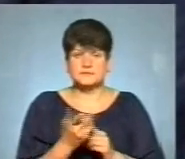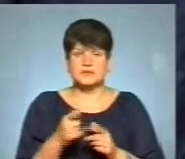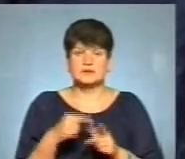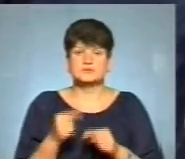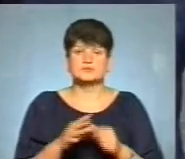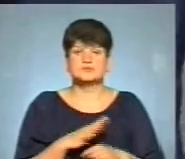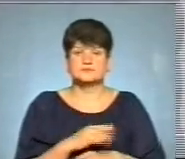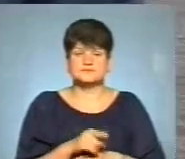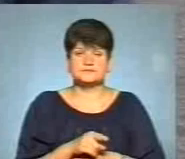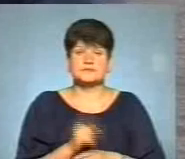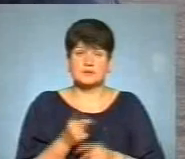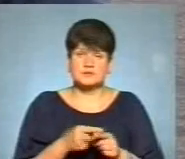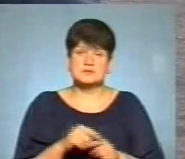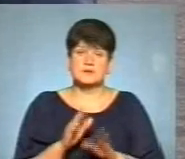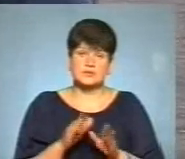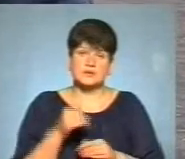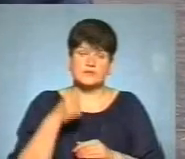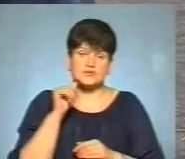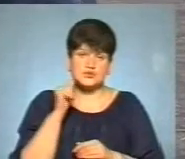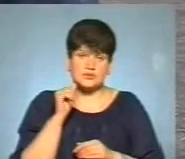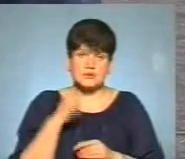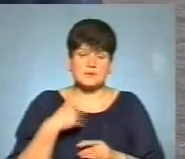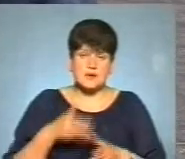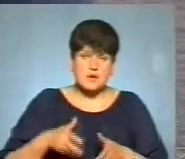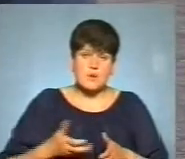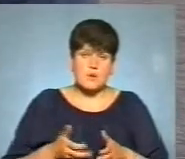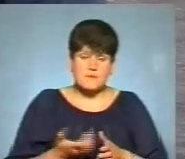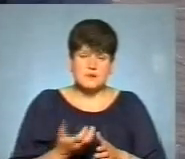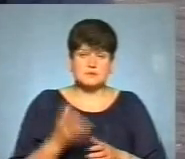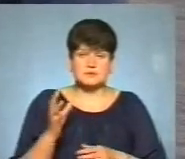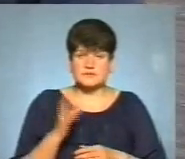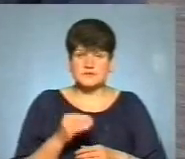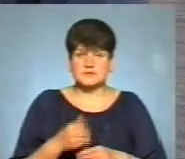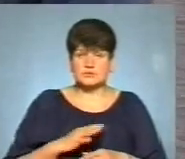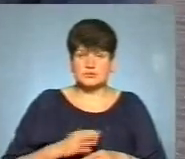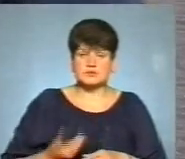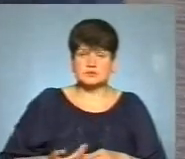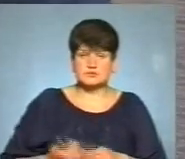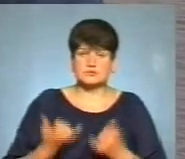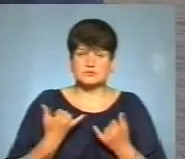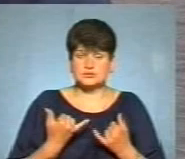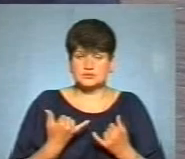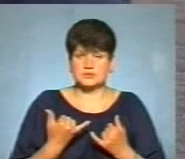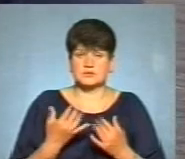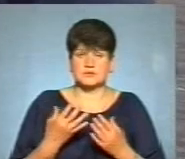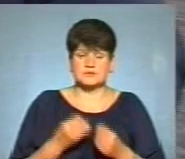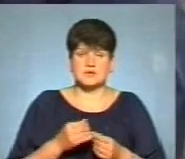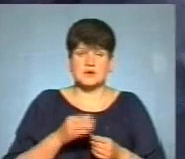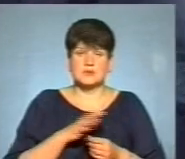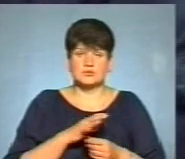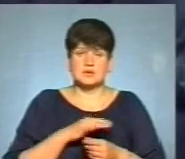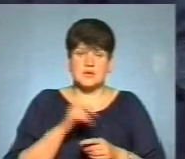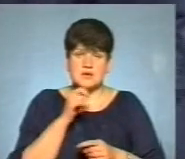мав. Оце він буде. А вчора ми копали його, то ще всі були живі, то сьогодні ми вже от, були експерти з цукрового